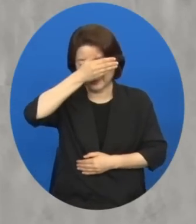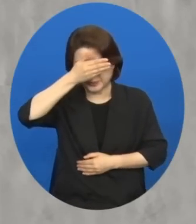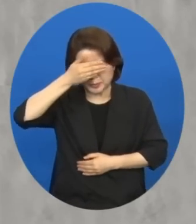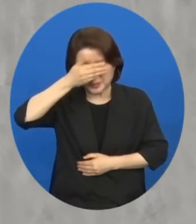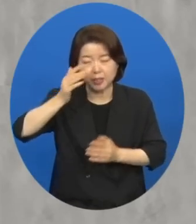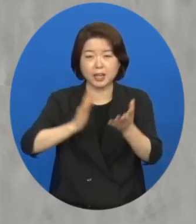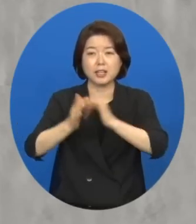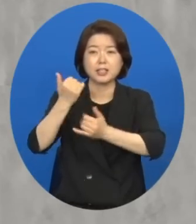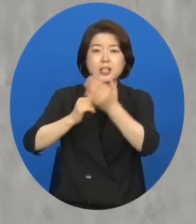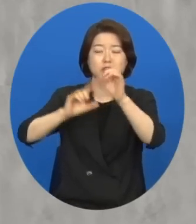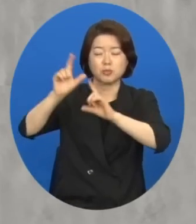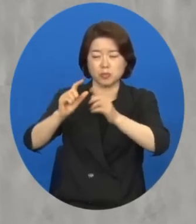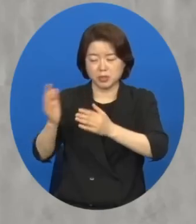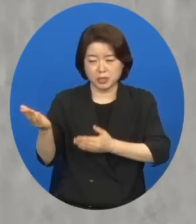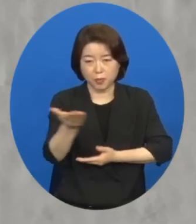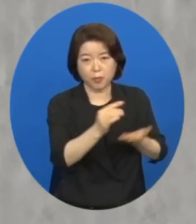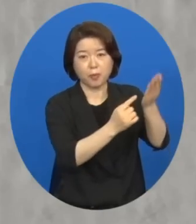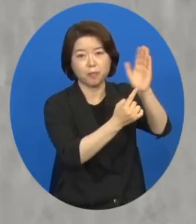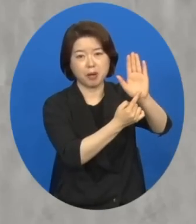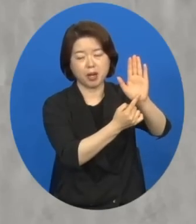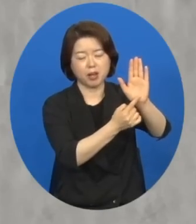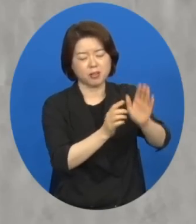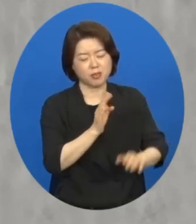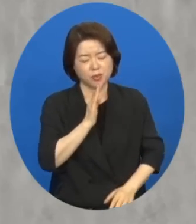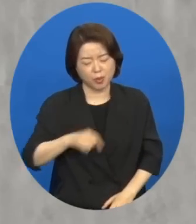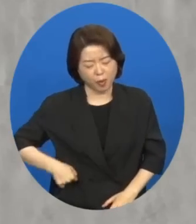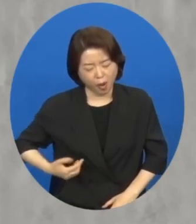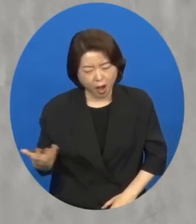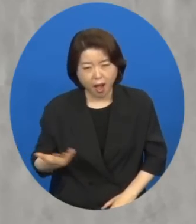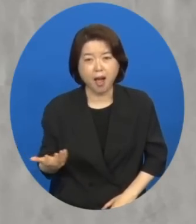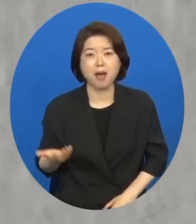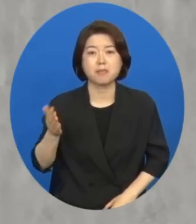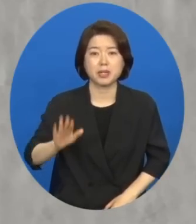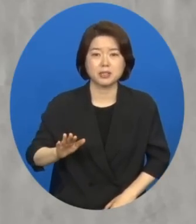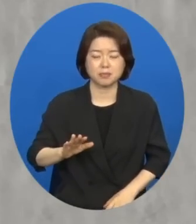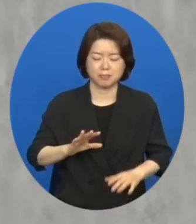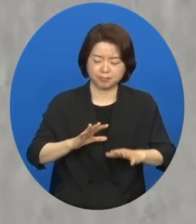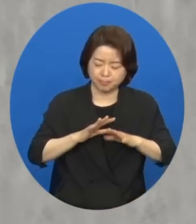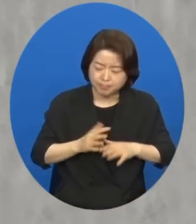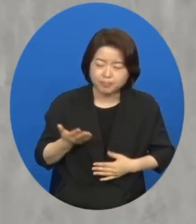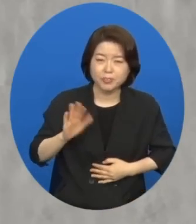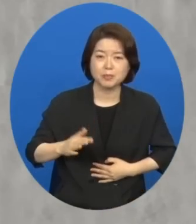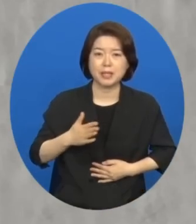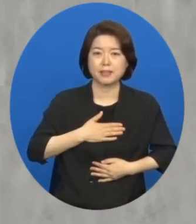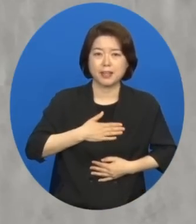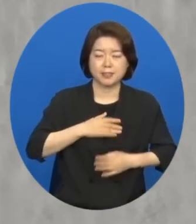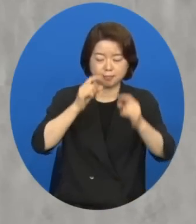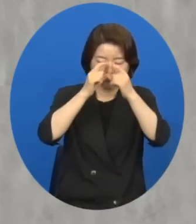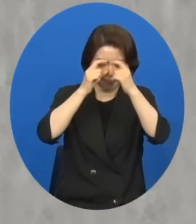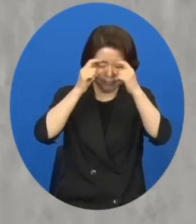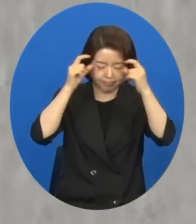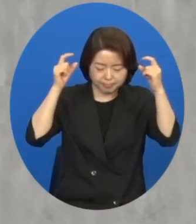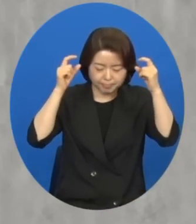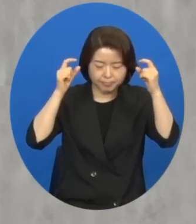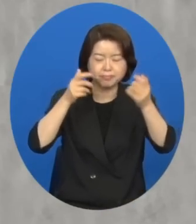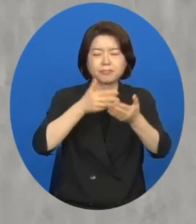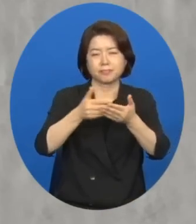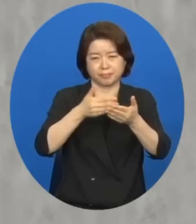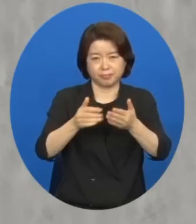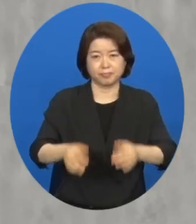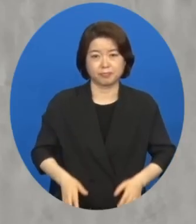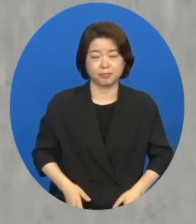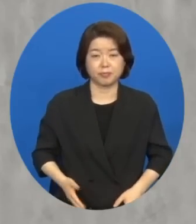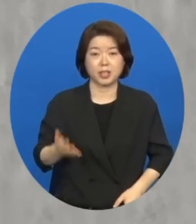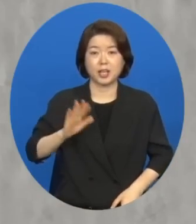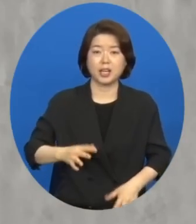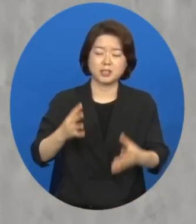모습을 내놓기가 너무도 아프고 쓰라렸지만 두려웠지만 난 가렸다. 그러나 얼마나